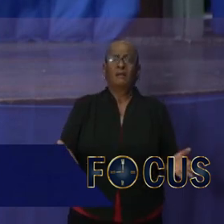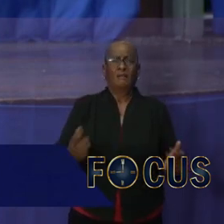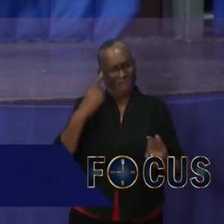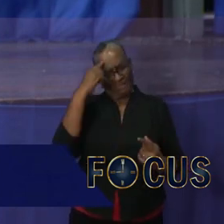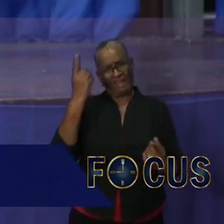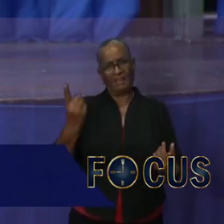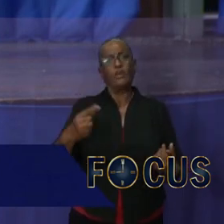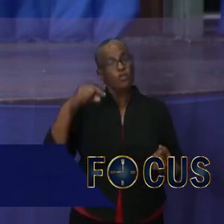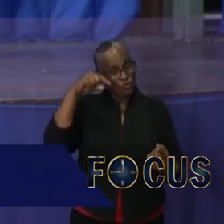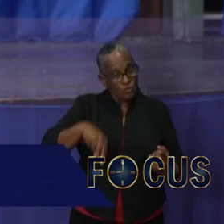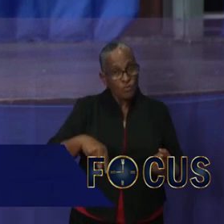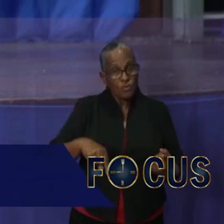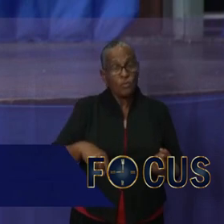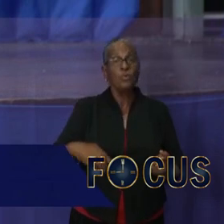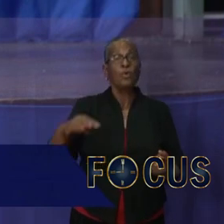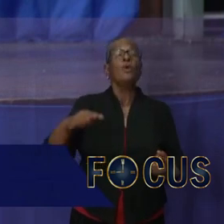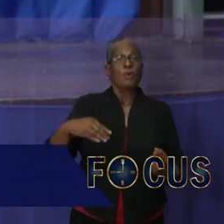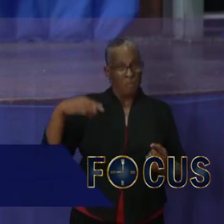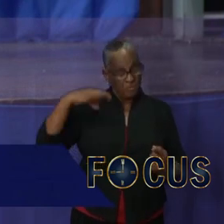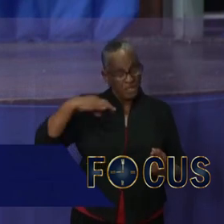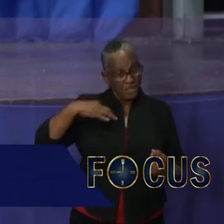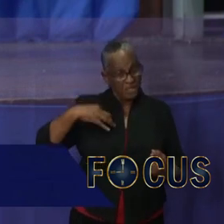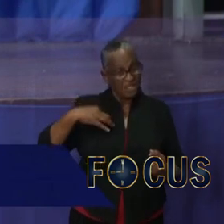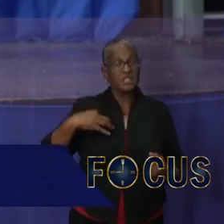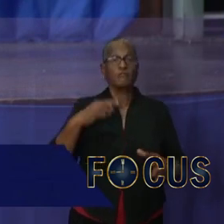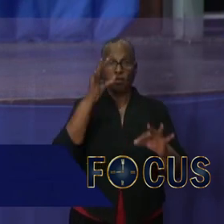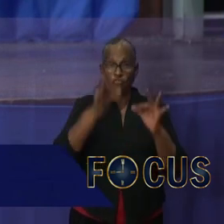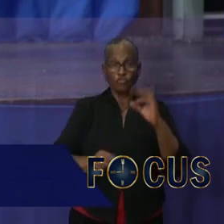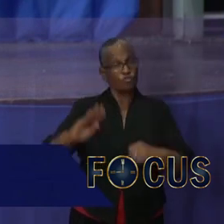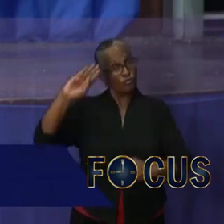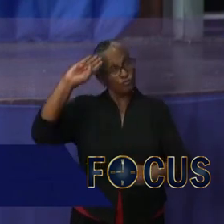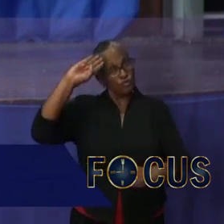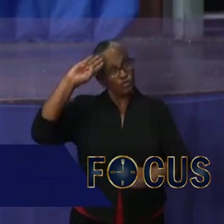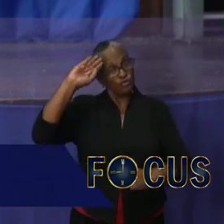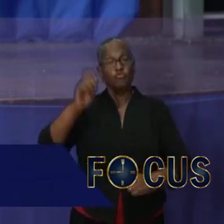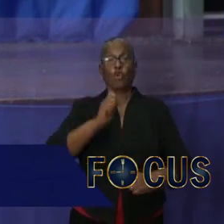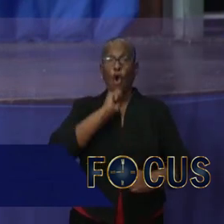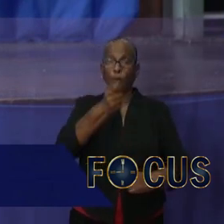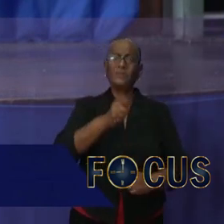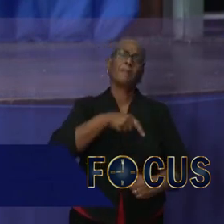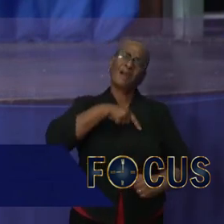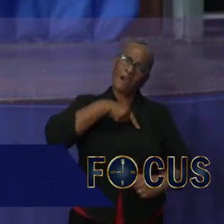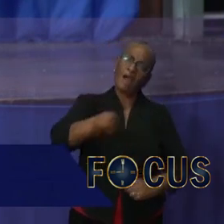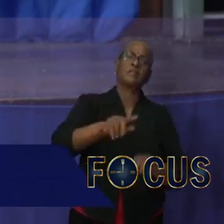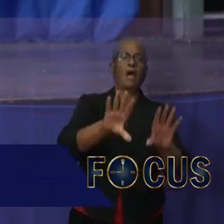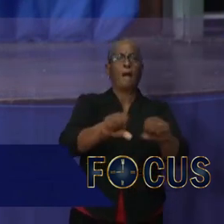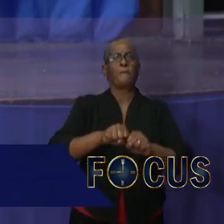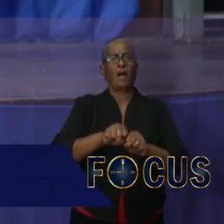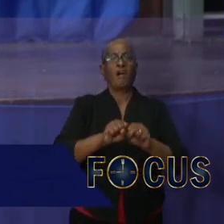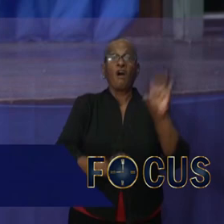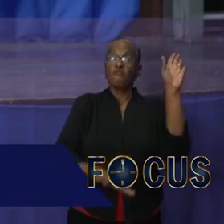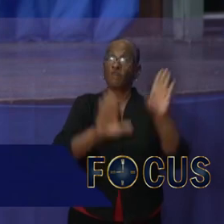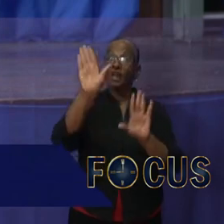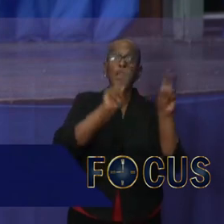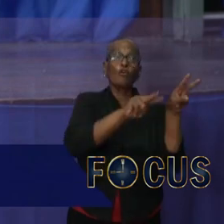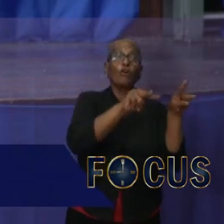heeft de minister van Justitie en Politie duidelijk opdracht gehad om op te treden, meer verkeerscontrole moet